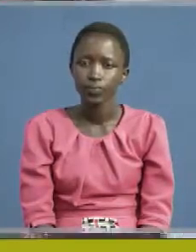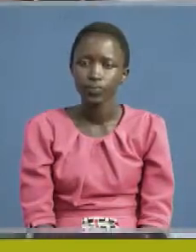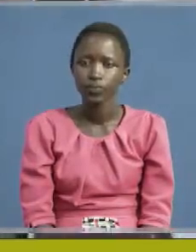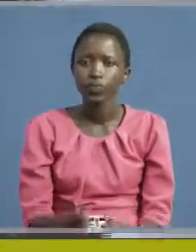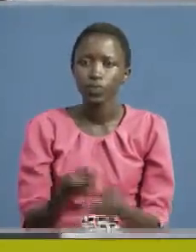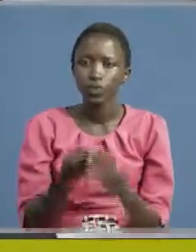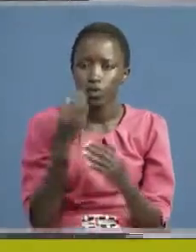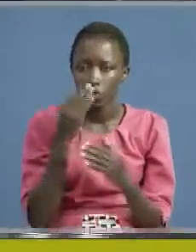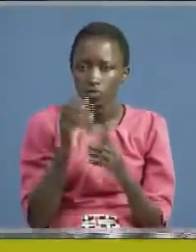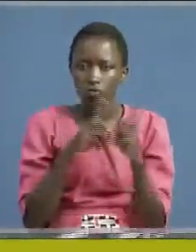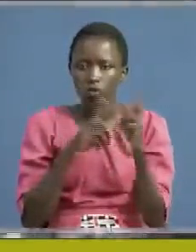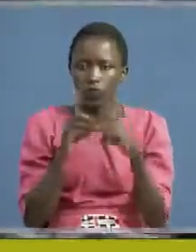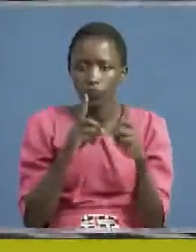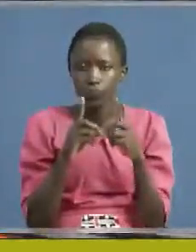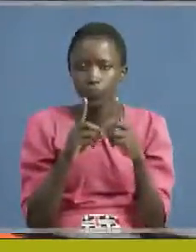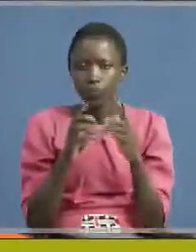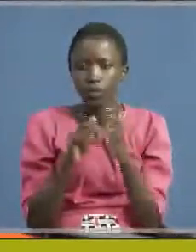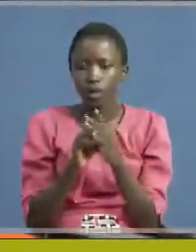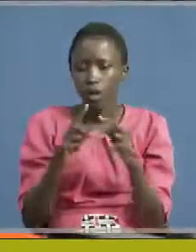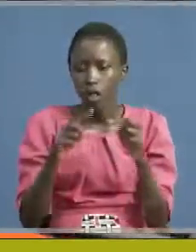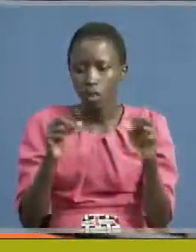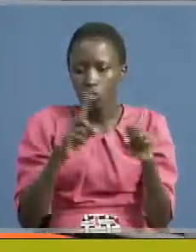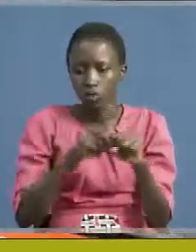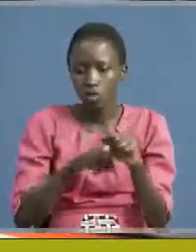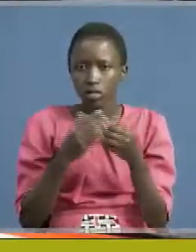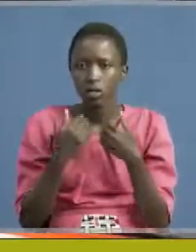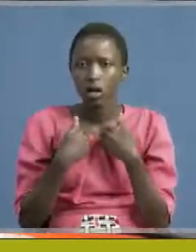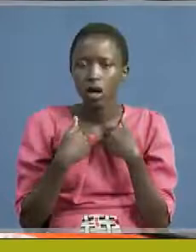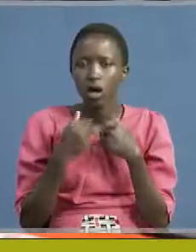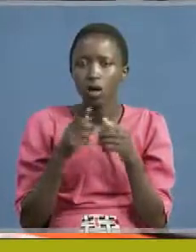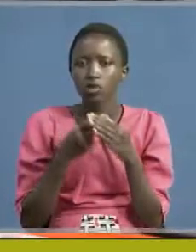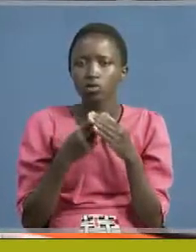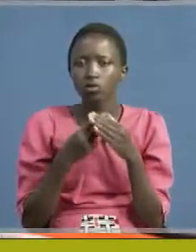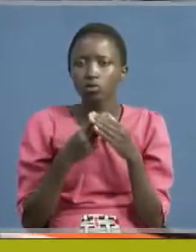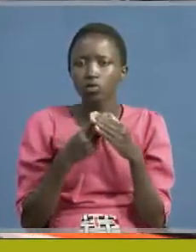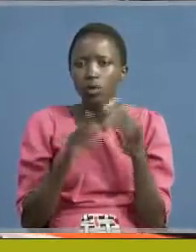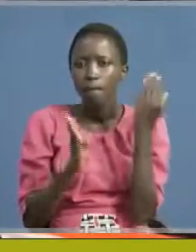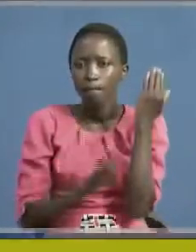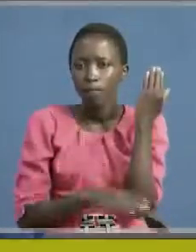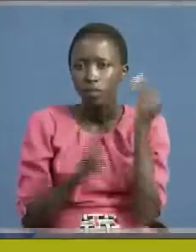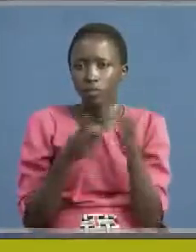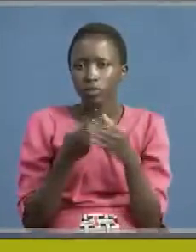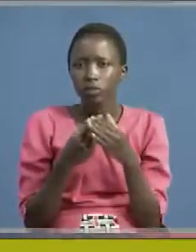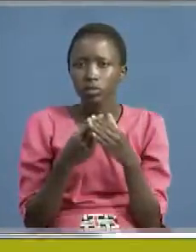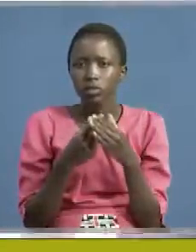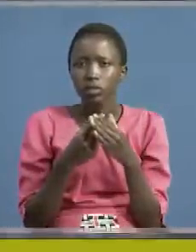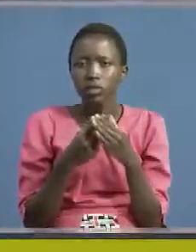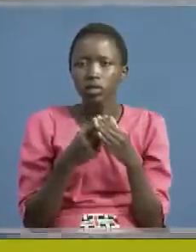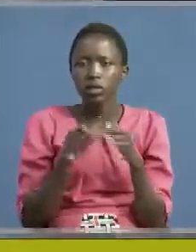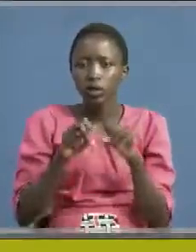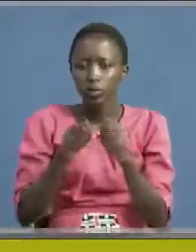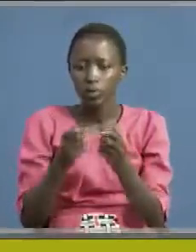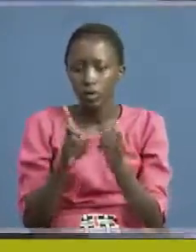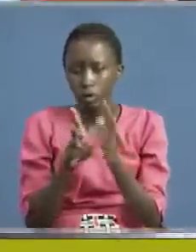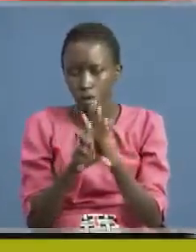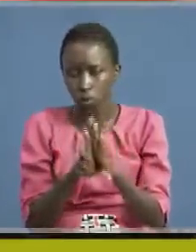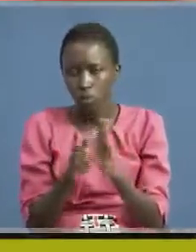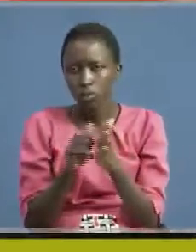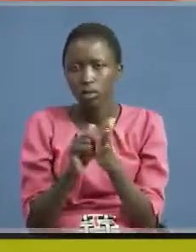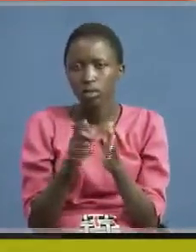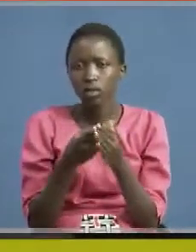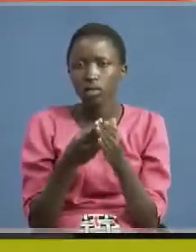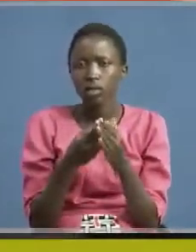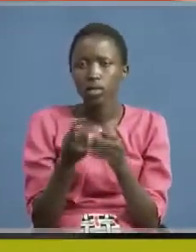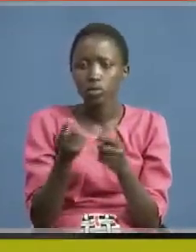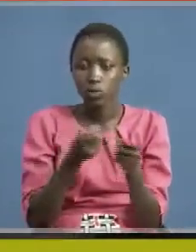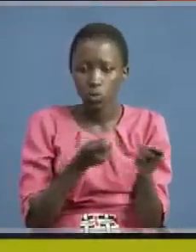Sekta ya uchukuzi humu nchini kwa muda mrefu imeshuhudia uozo na utukutu pamoja na visa vya kukaidi na kuvunja sheria